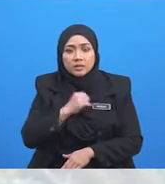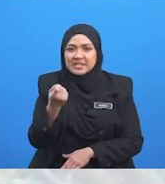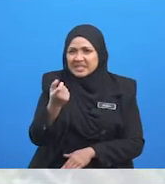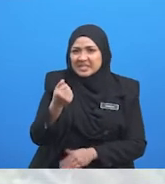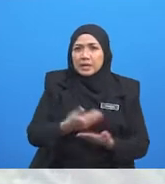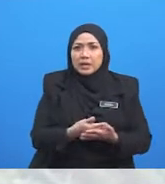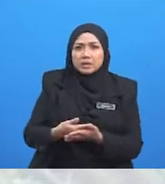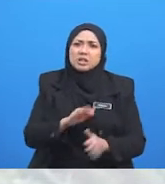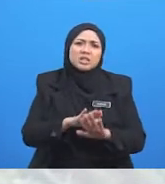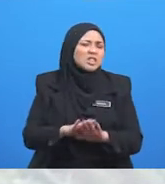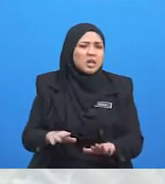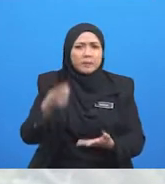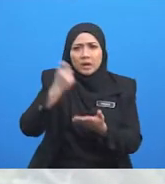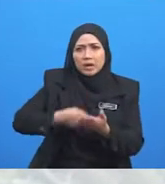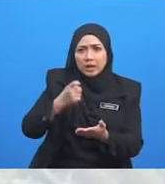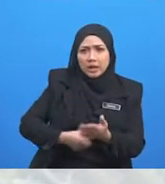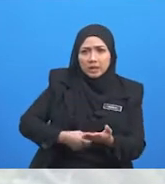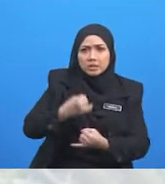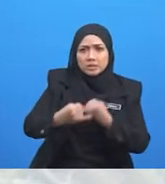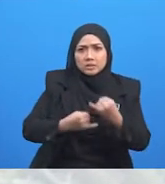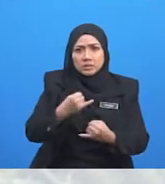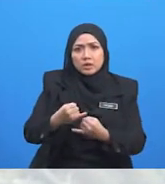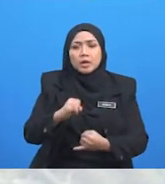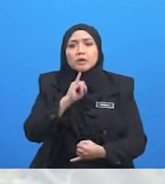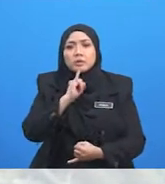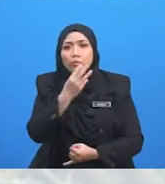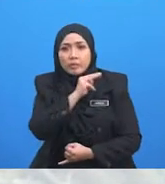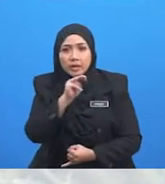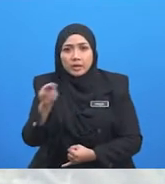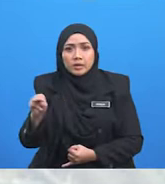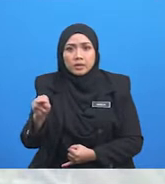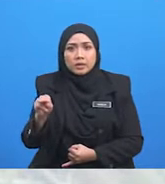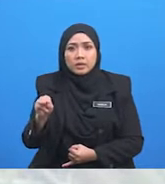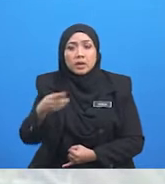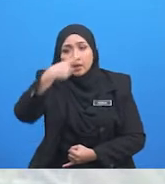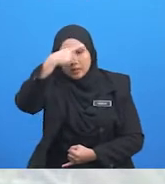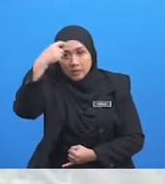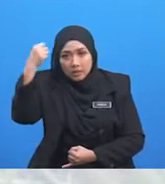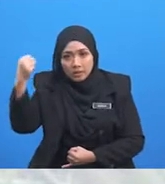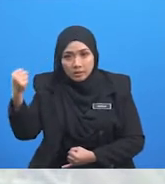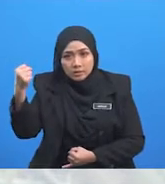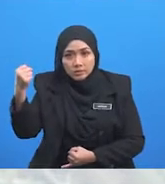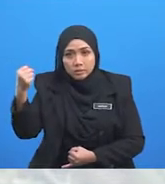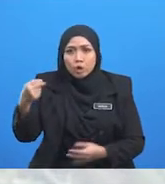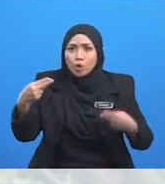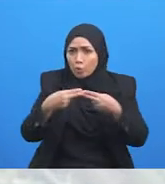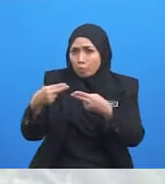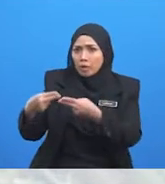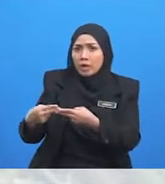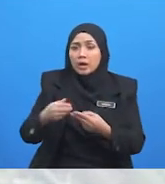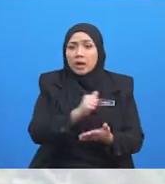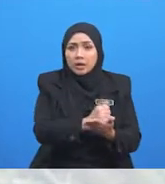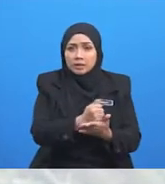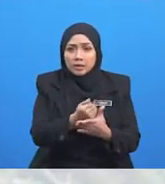segelintir anak tidak menghargai jasa ibu mereka adalah kerana hubungan